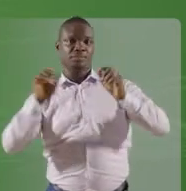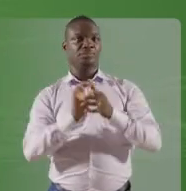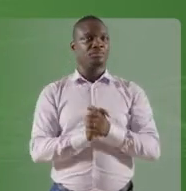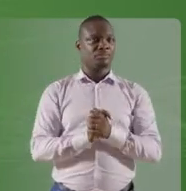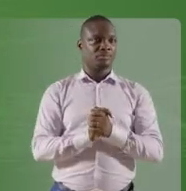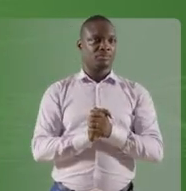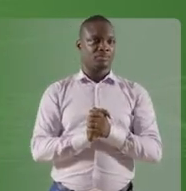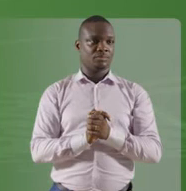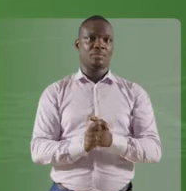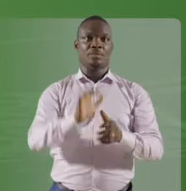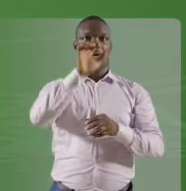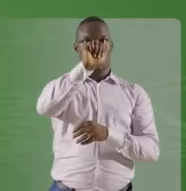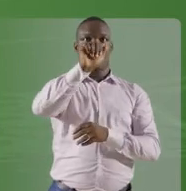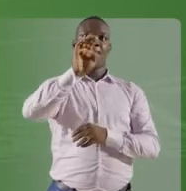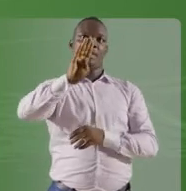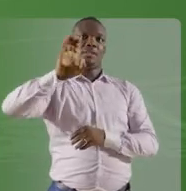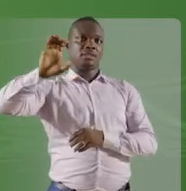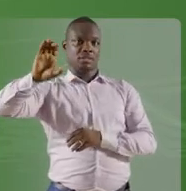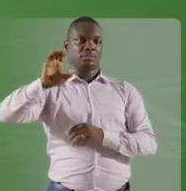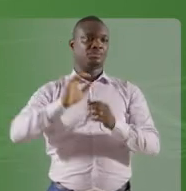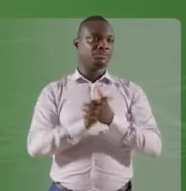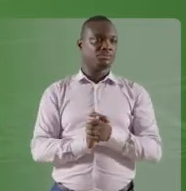Points alignés ABC.